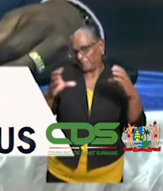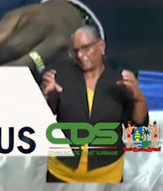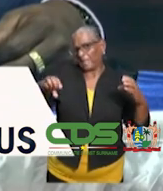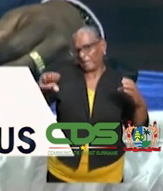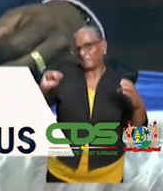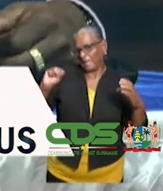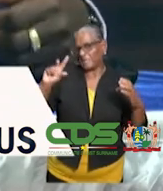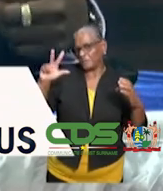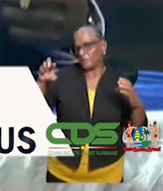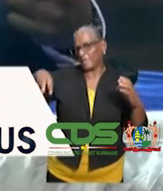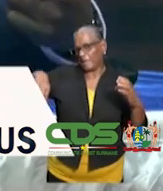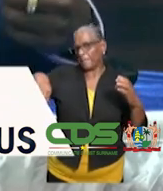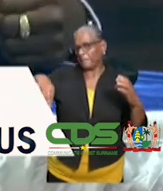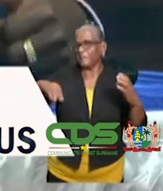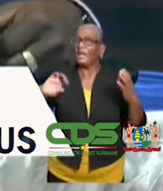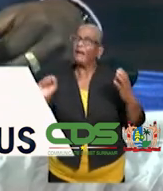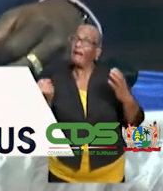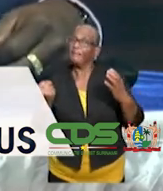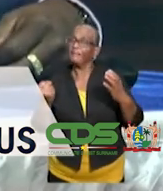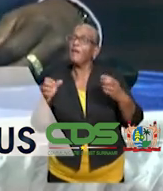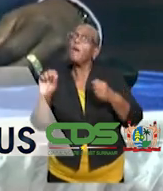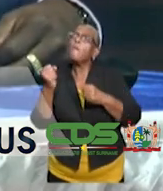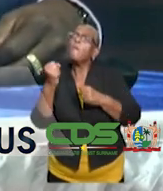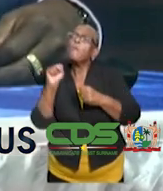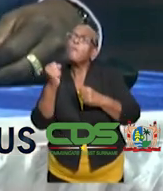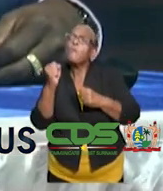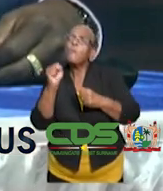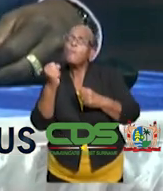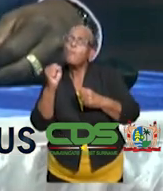ja, kan er ook moeilijk aan